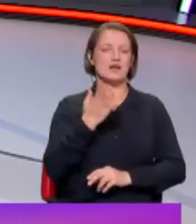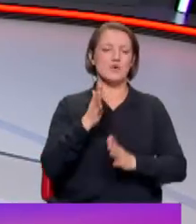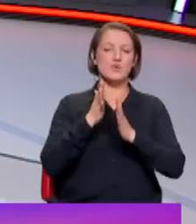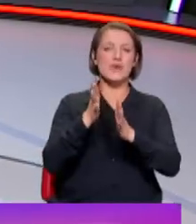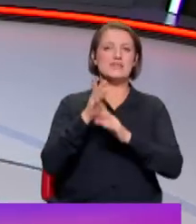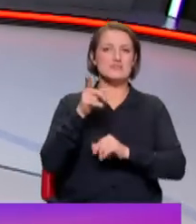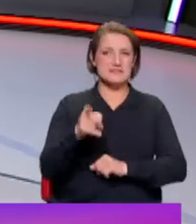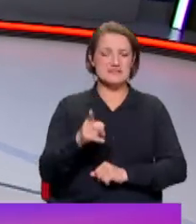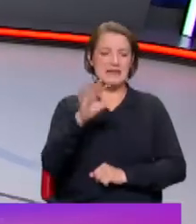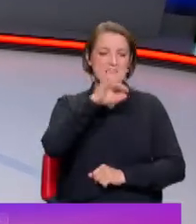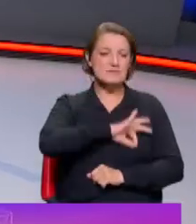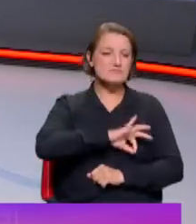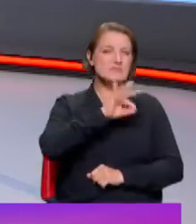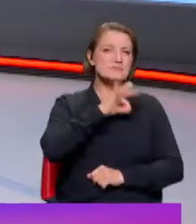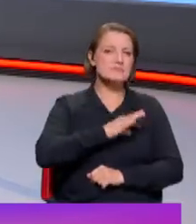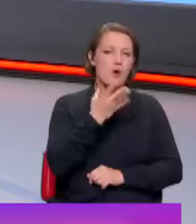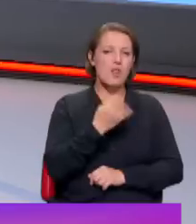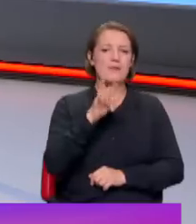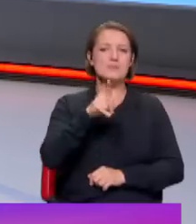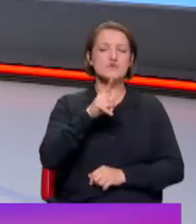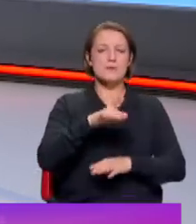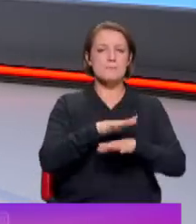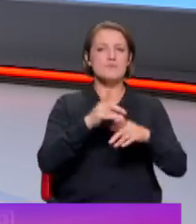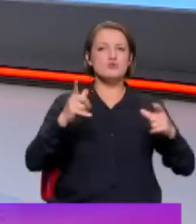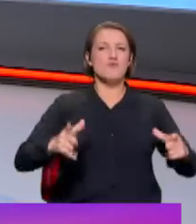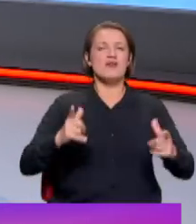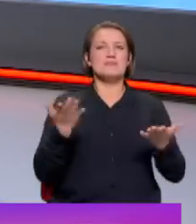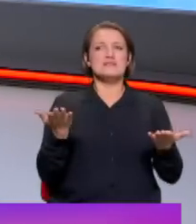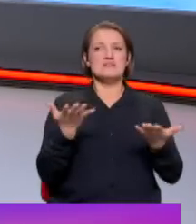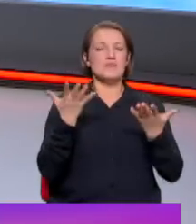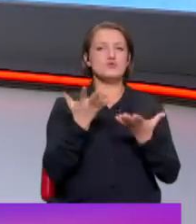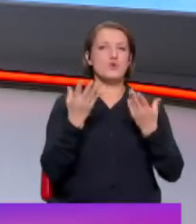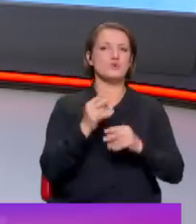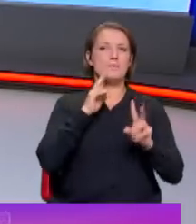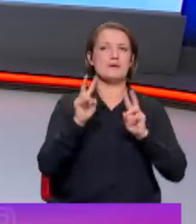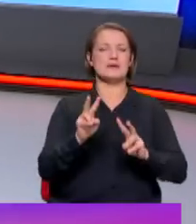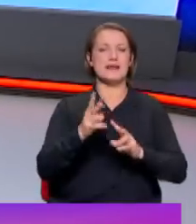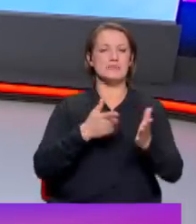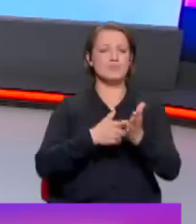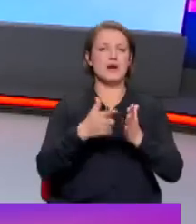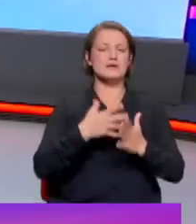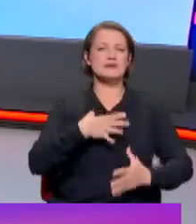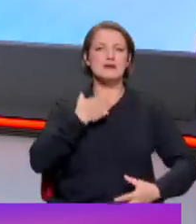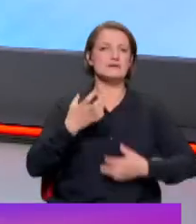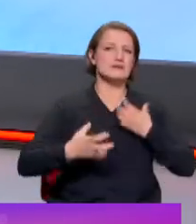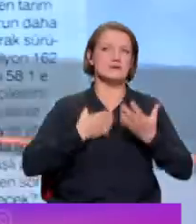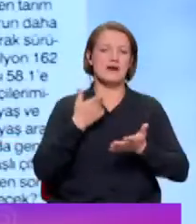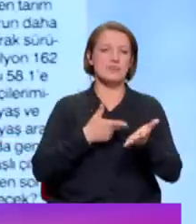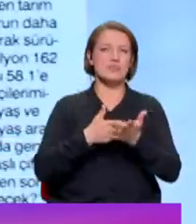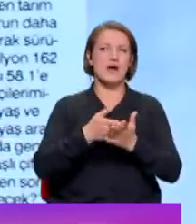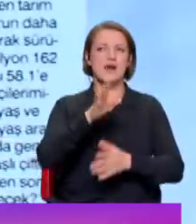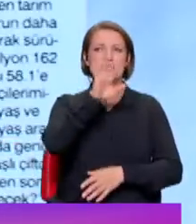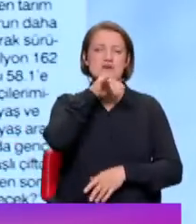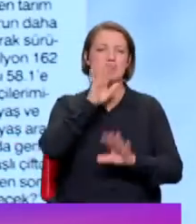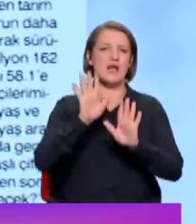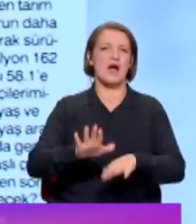üreticimiz kazanıp kazanmadığım bunun soframıza yansımasından bahsedeceğiz tarım can çekişirken tarla yaşlılara